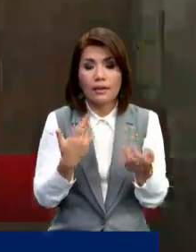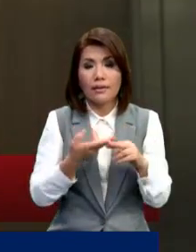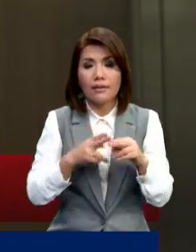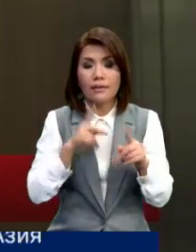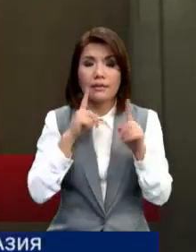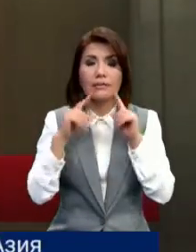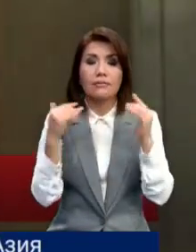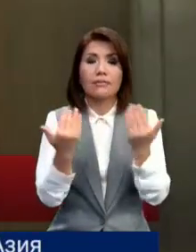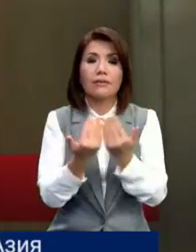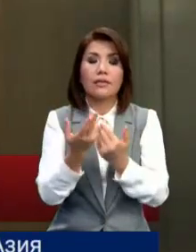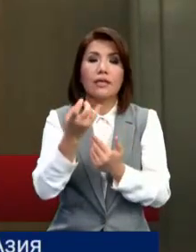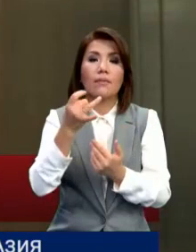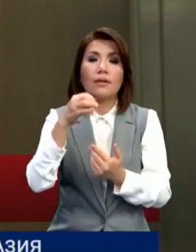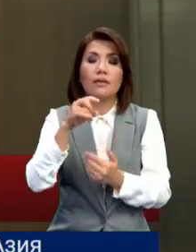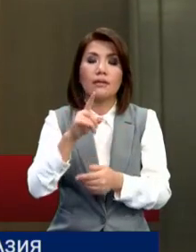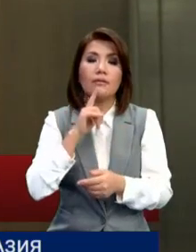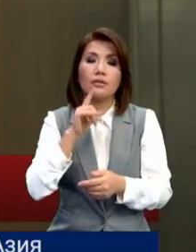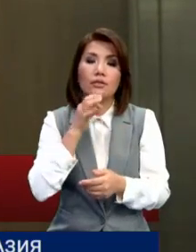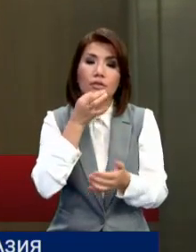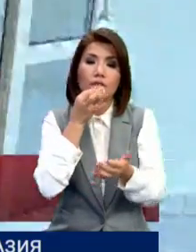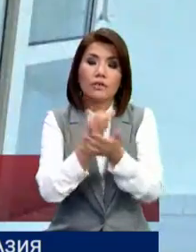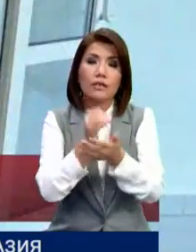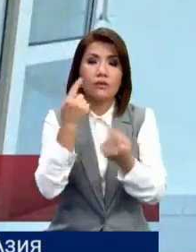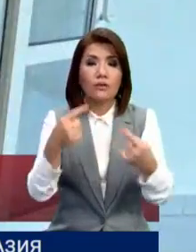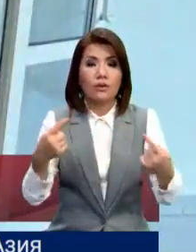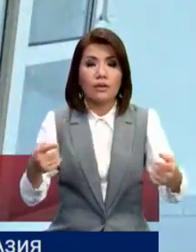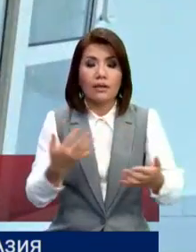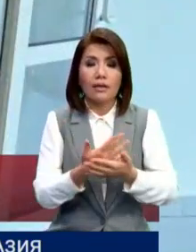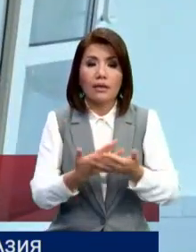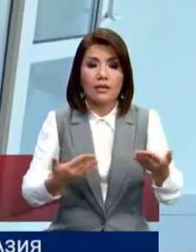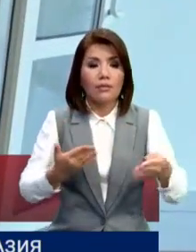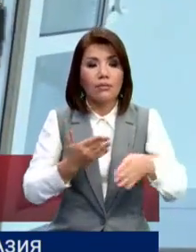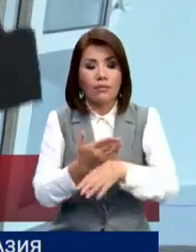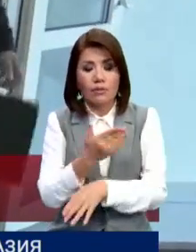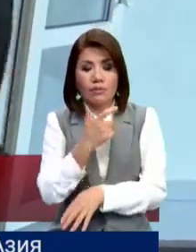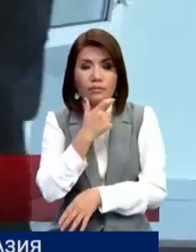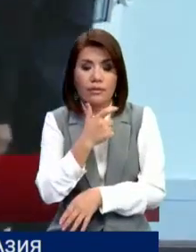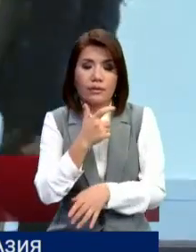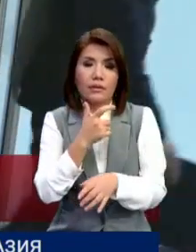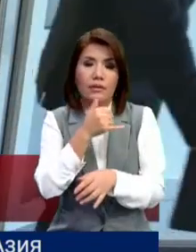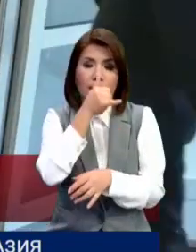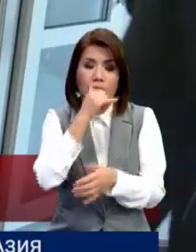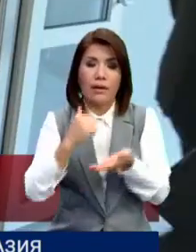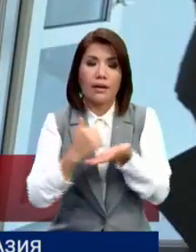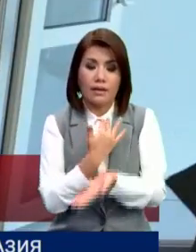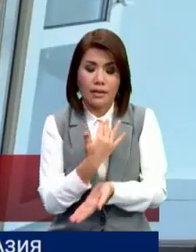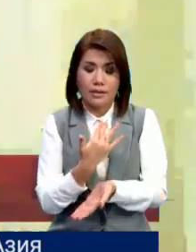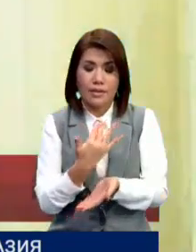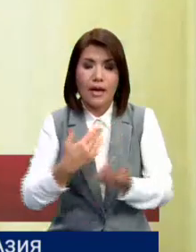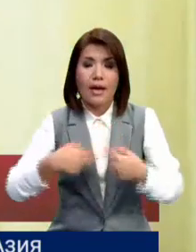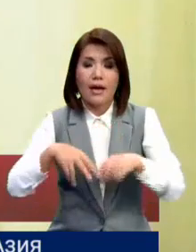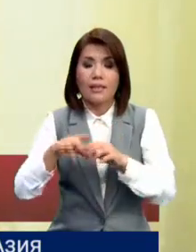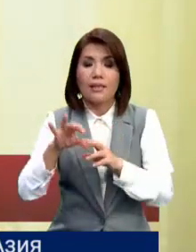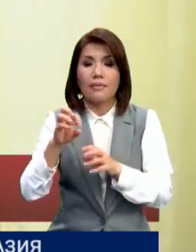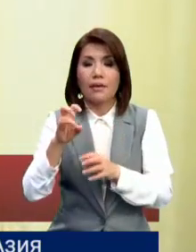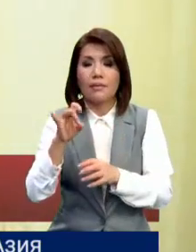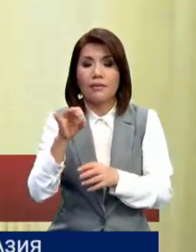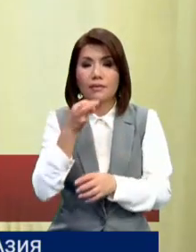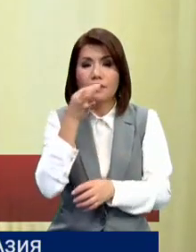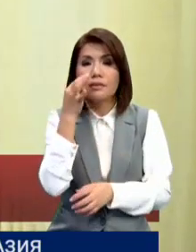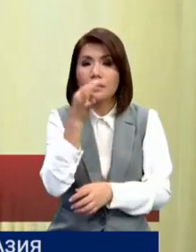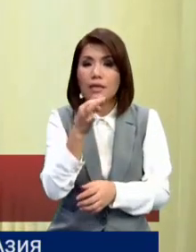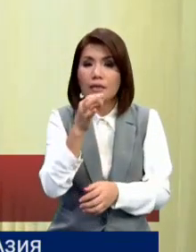біздің телеарнаның аймақтағы тілшілері мен басқа да журналистерді кіргізбей қойды. Атамекен кәсіпкерлер палатасының өкілімін деп